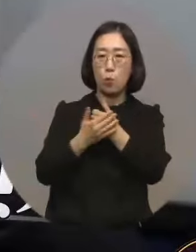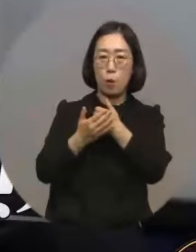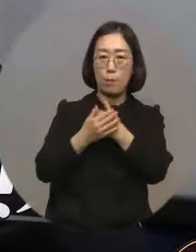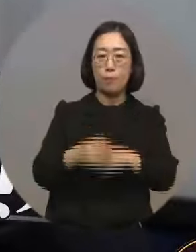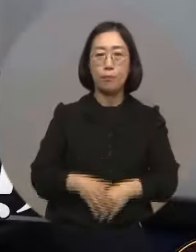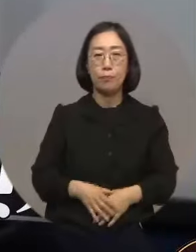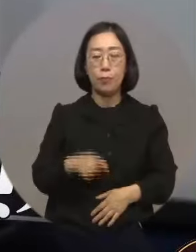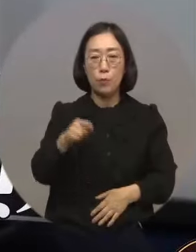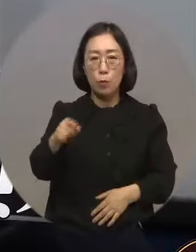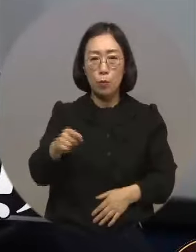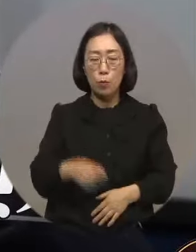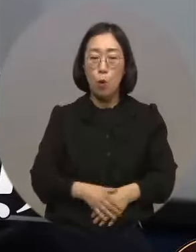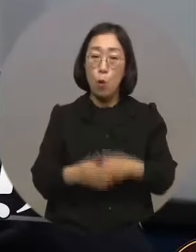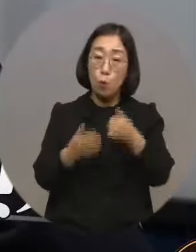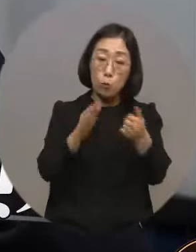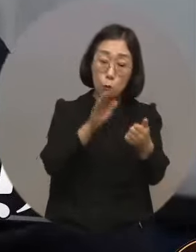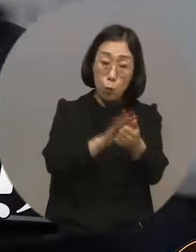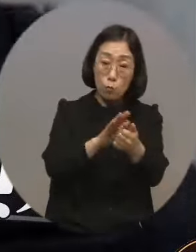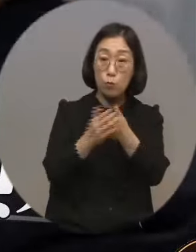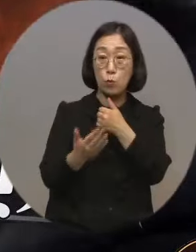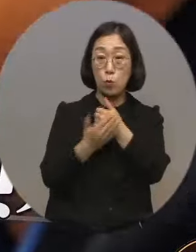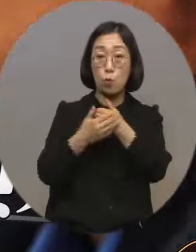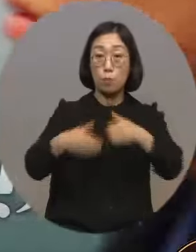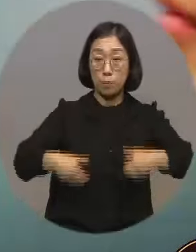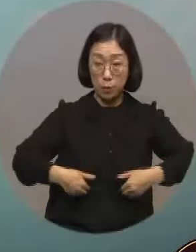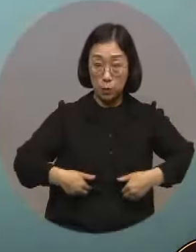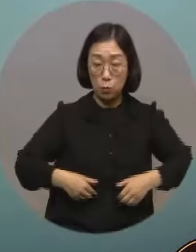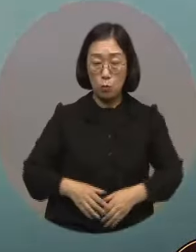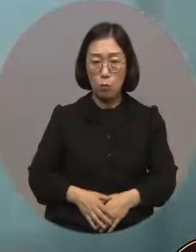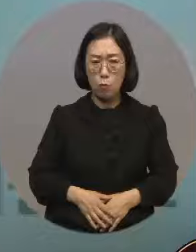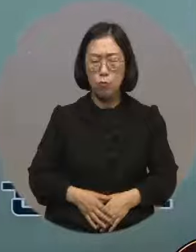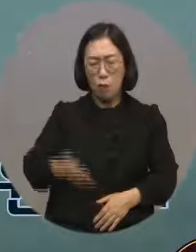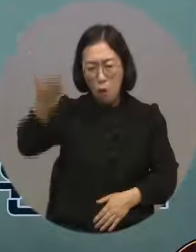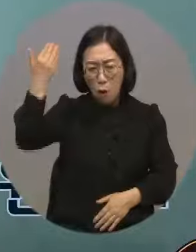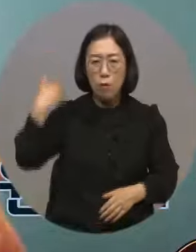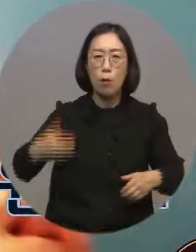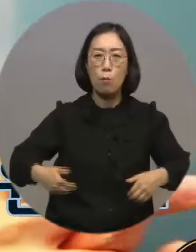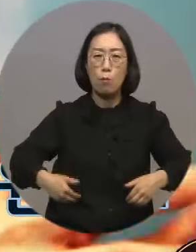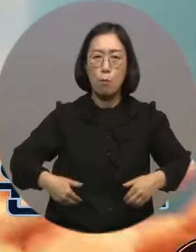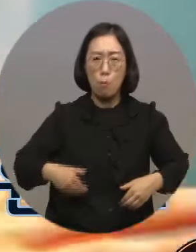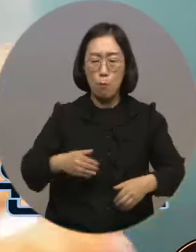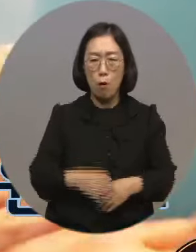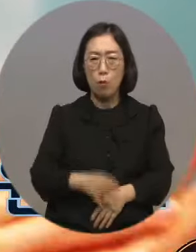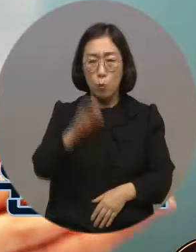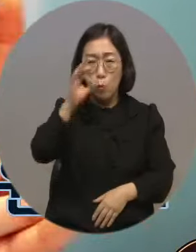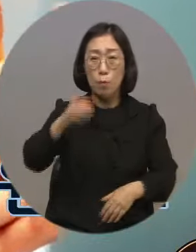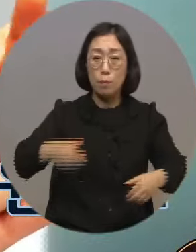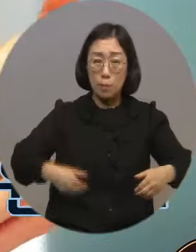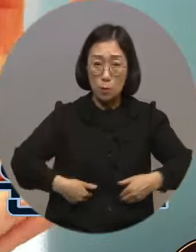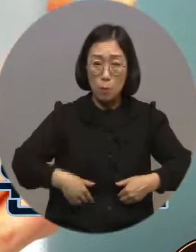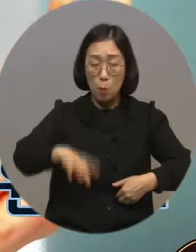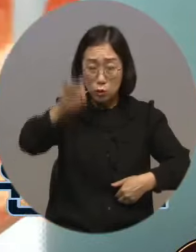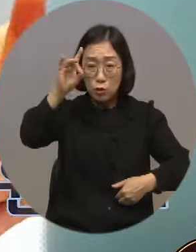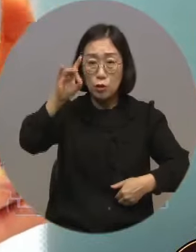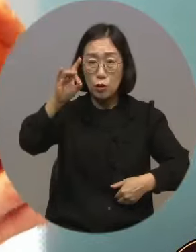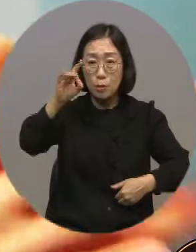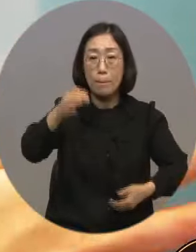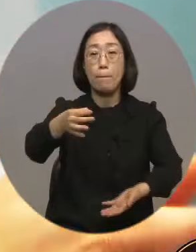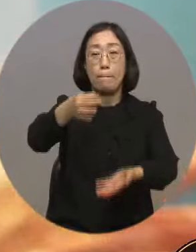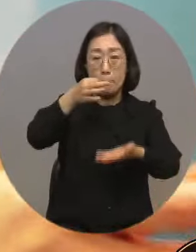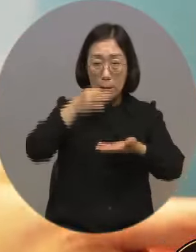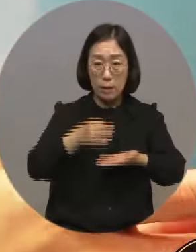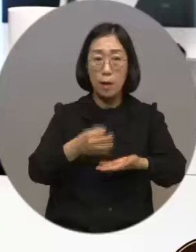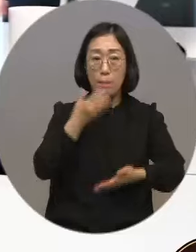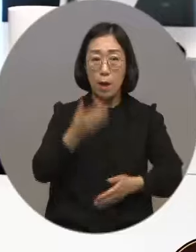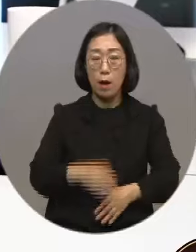그다음에 또 작은 도움이 필요하면 그걸 그때 몰랐었거든요. 자금적으로 급할 때는 먼저 제가 받아요.